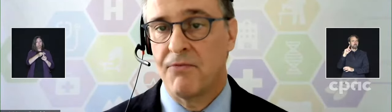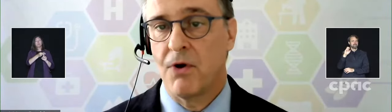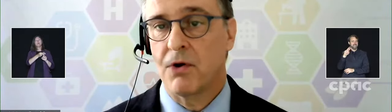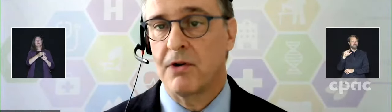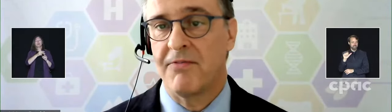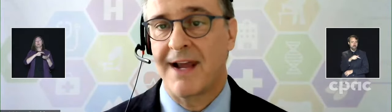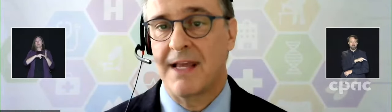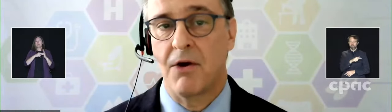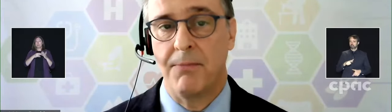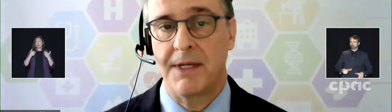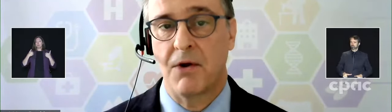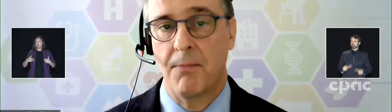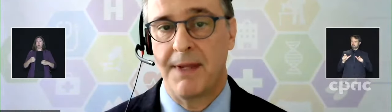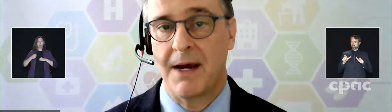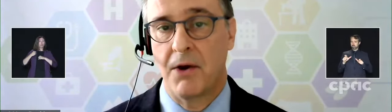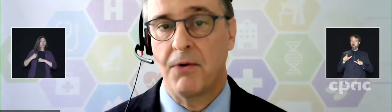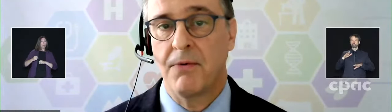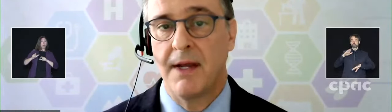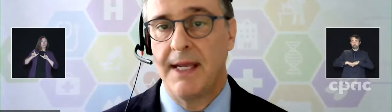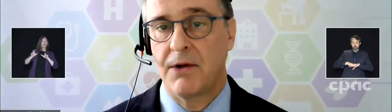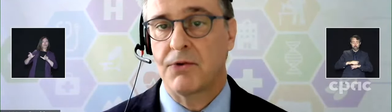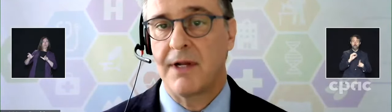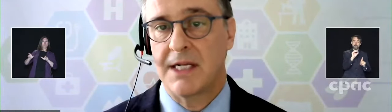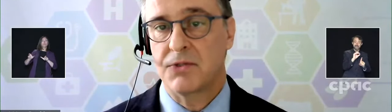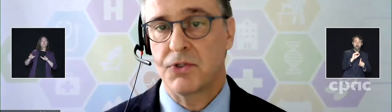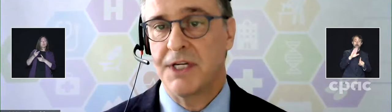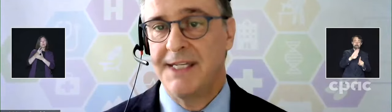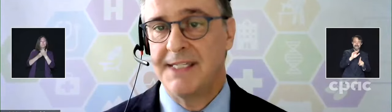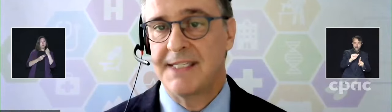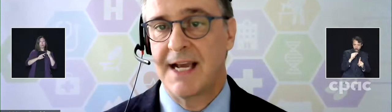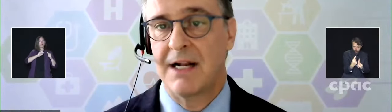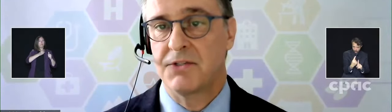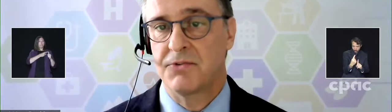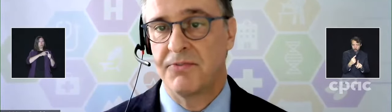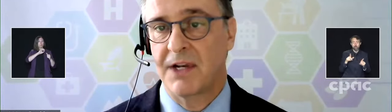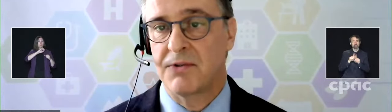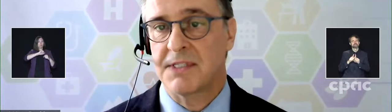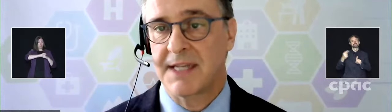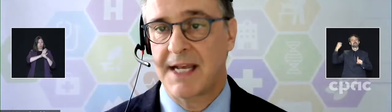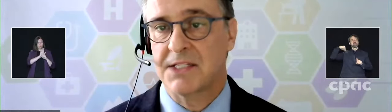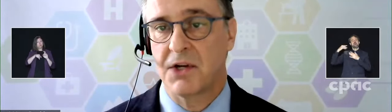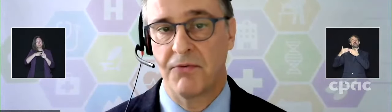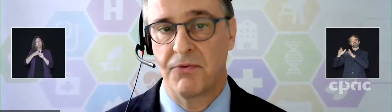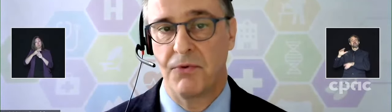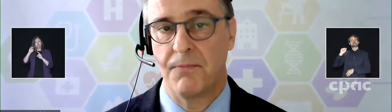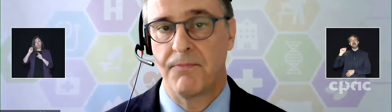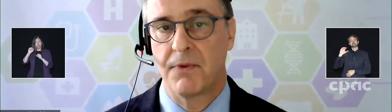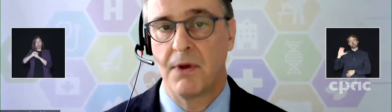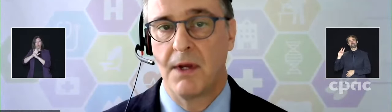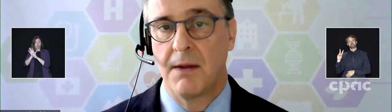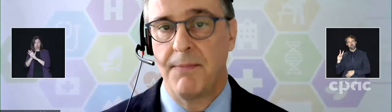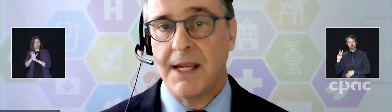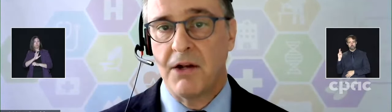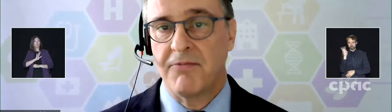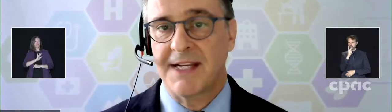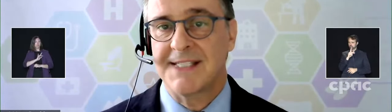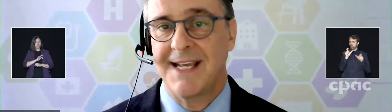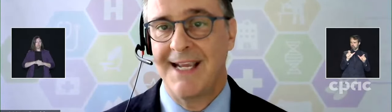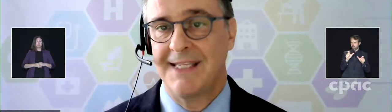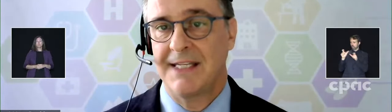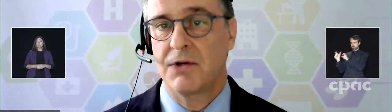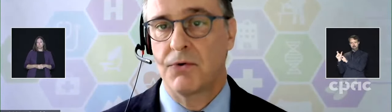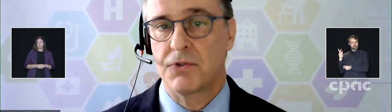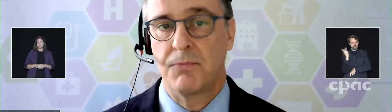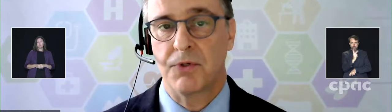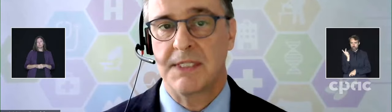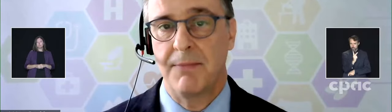à la fois contre le variant Omicron-BA1 et contre la souche initiale du virus SRAS-CoV-2. Bien que le vaccin